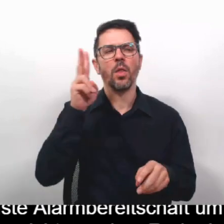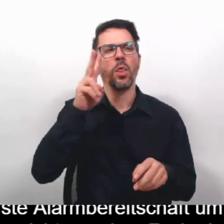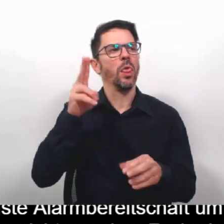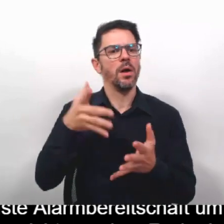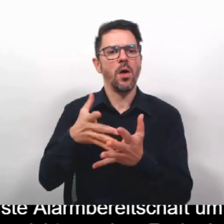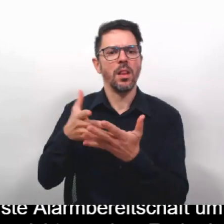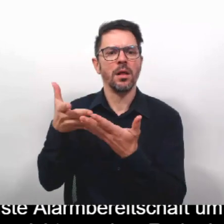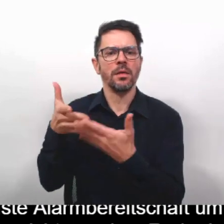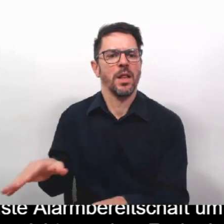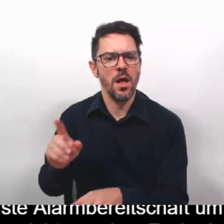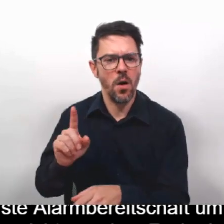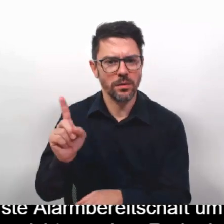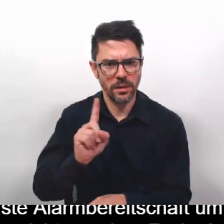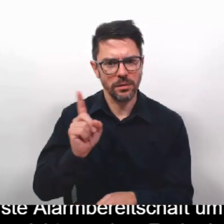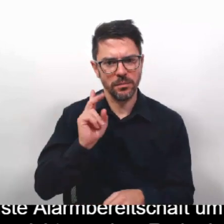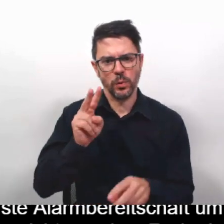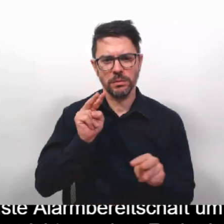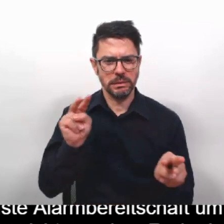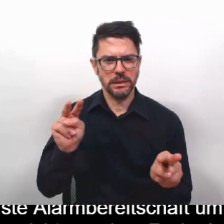wo hohe Mobilität ist,